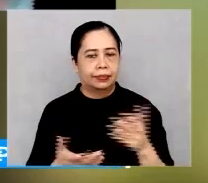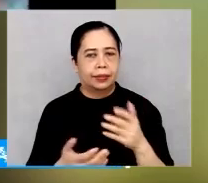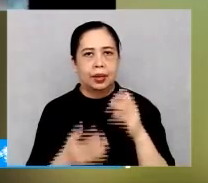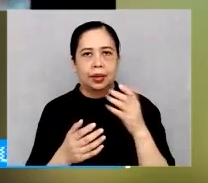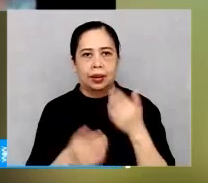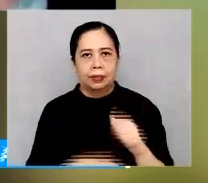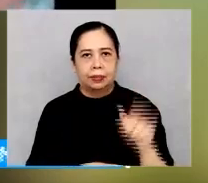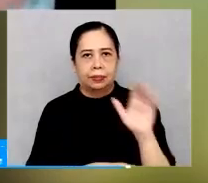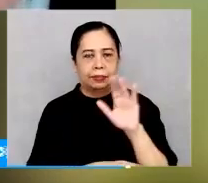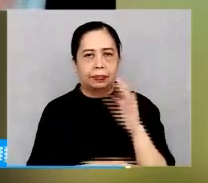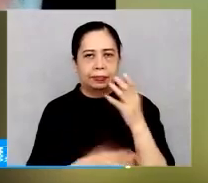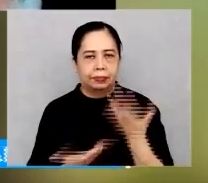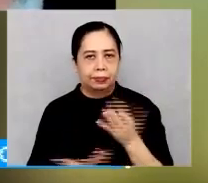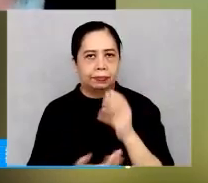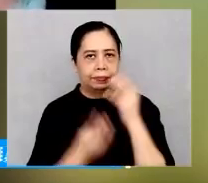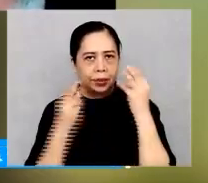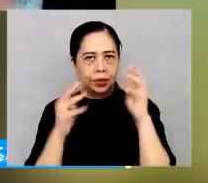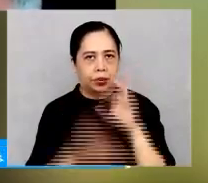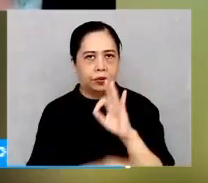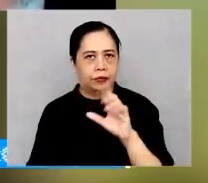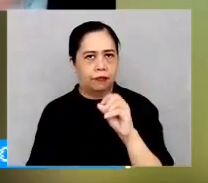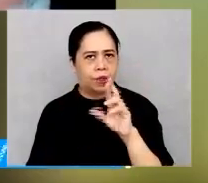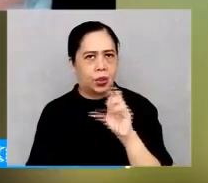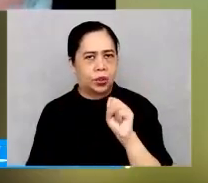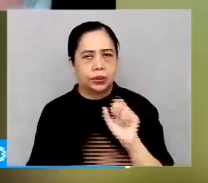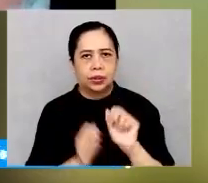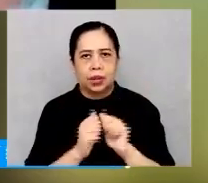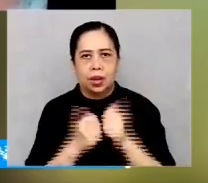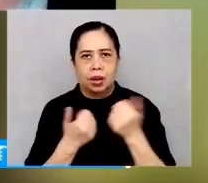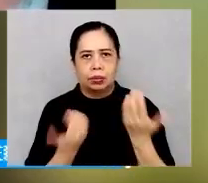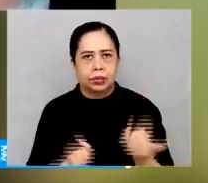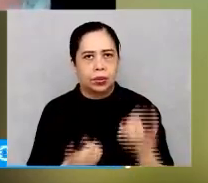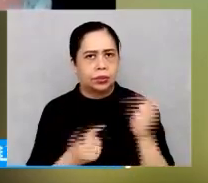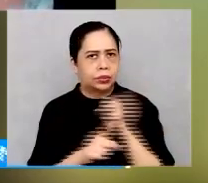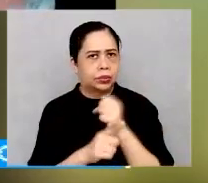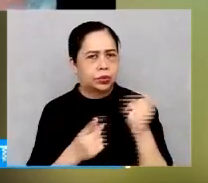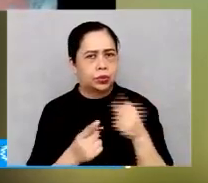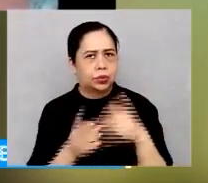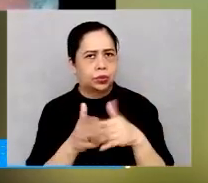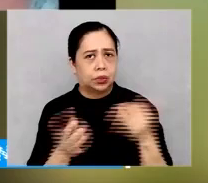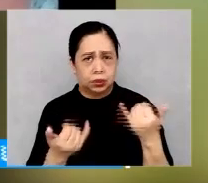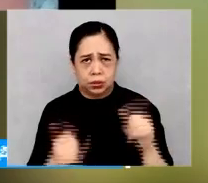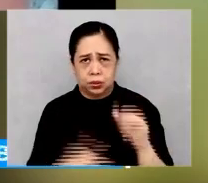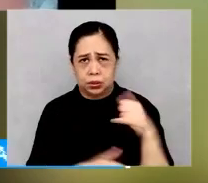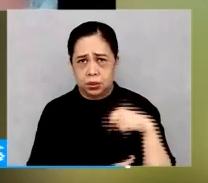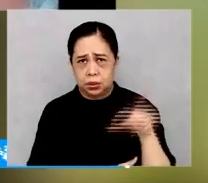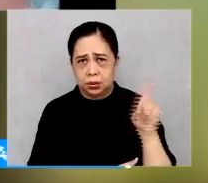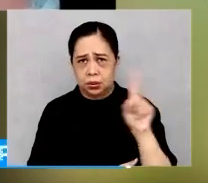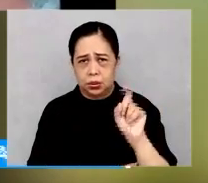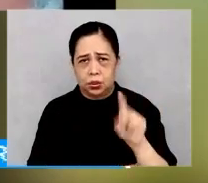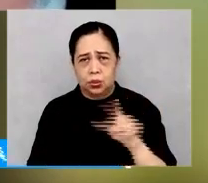Mayor, kamusta na po yung lagay ng mga estudyante ng Mirab Elementary School? Nasa ospital pa rin ho ba sila?